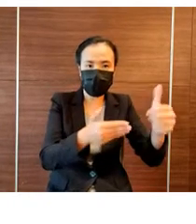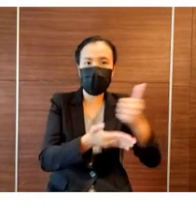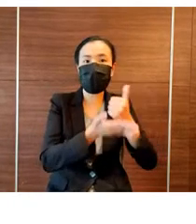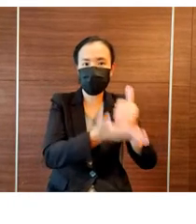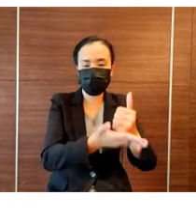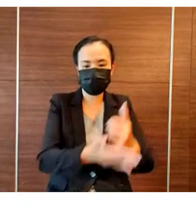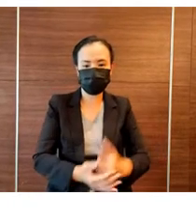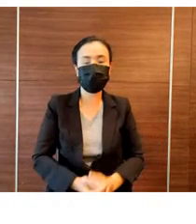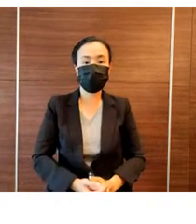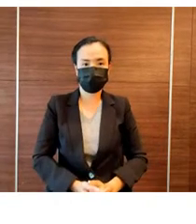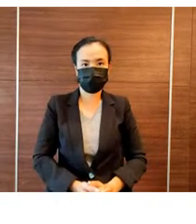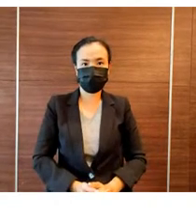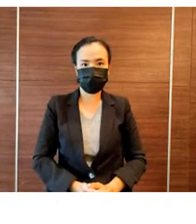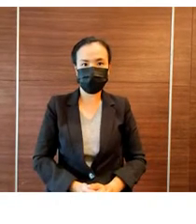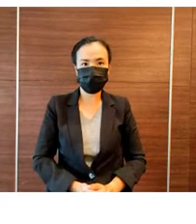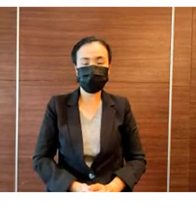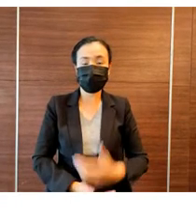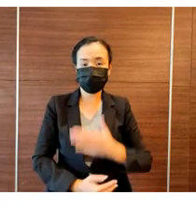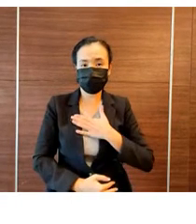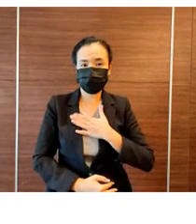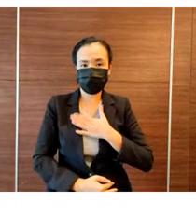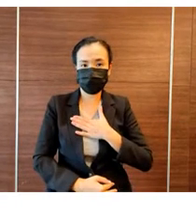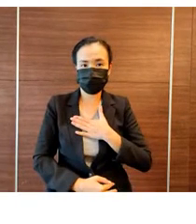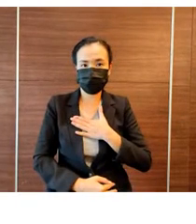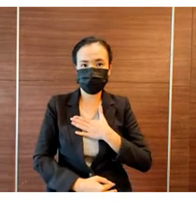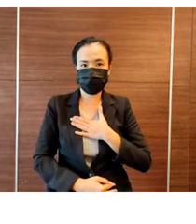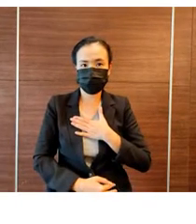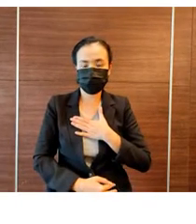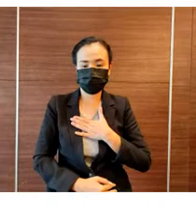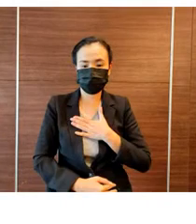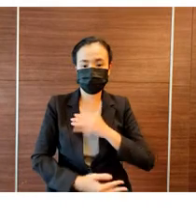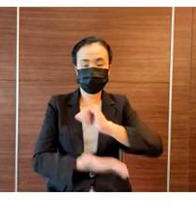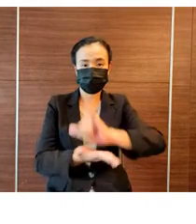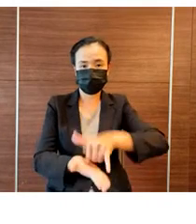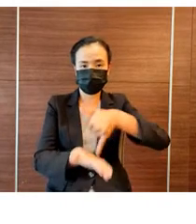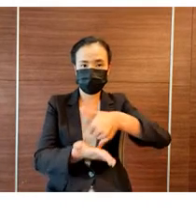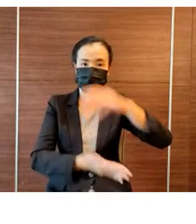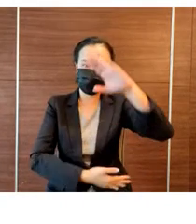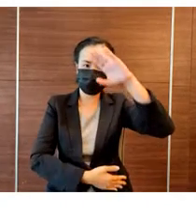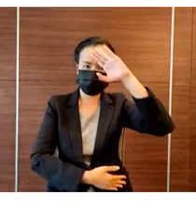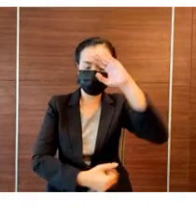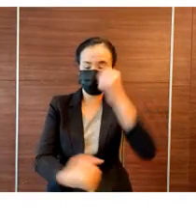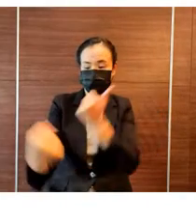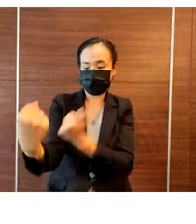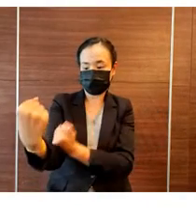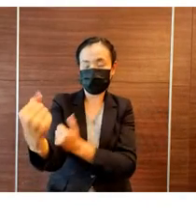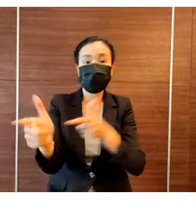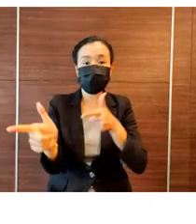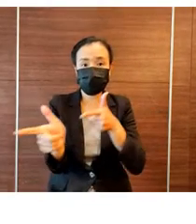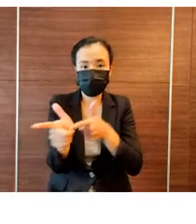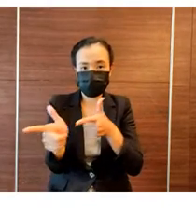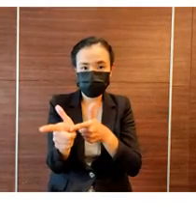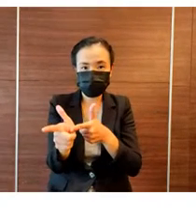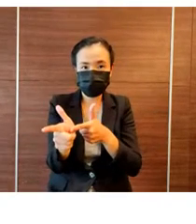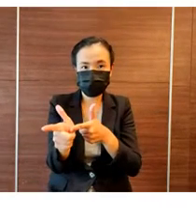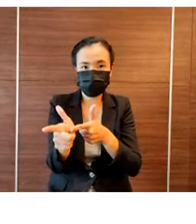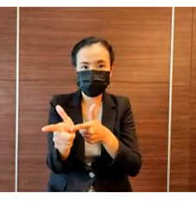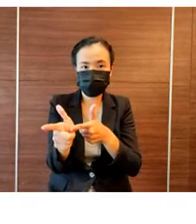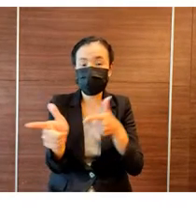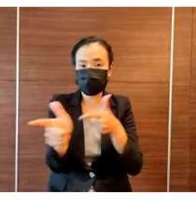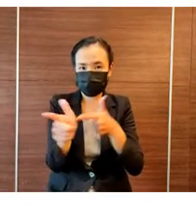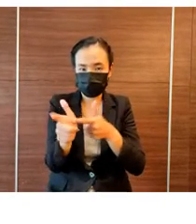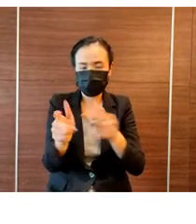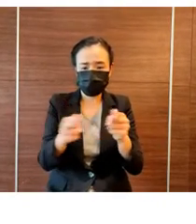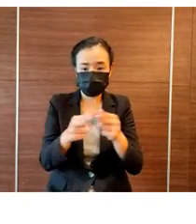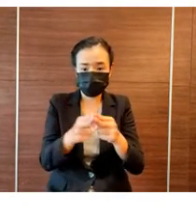อยู่ก็ตรงนี้อย่างผมเองอ่ะก่อนอื่นต้องพูดก่อนการบำบัดคนไข้ที่เป็นเคมเซ็กหรือว่าใช้สารเสพติดเพื่อการกระตุ้นทางเพศเนี่